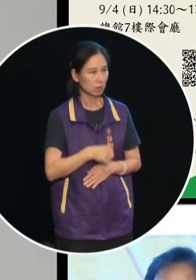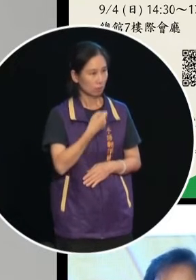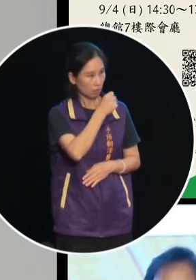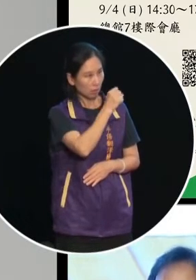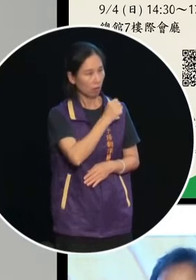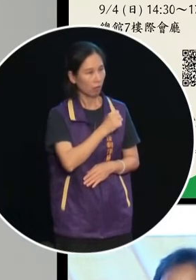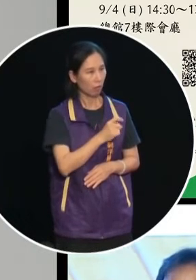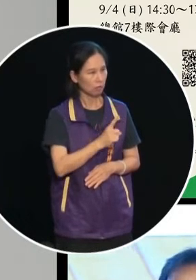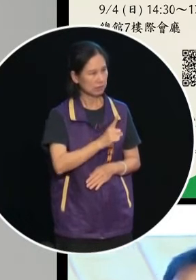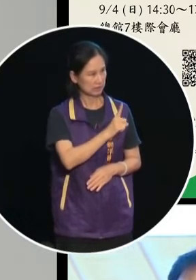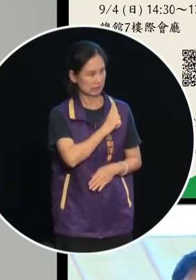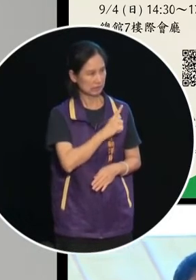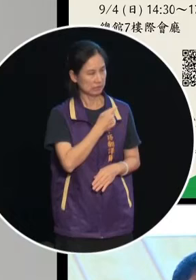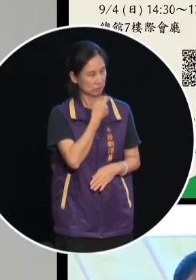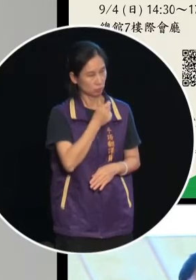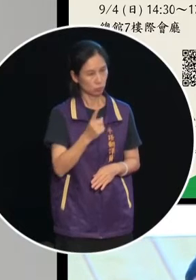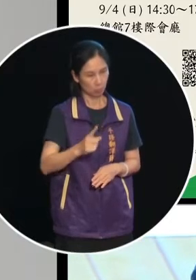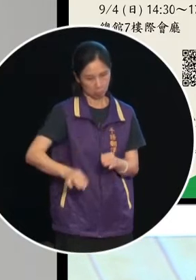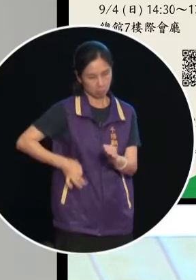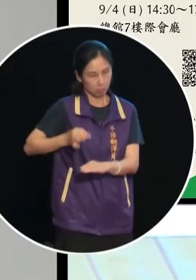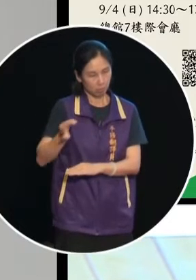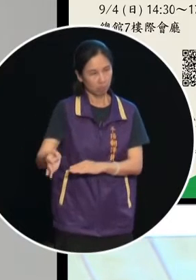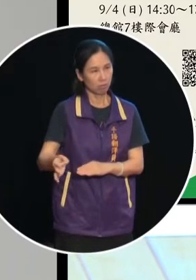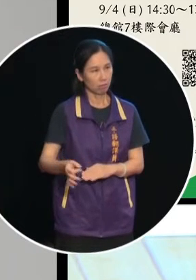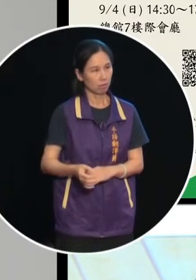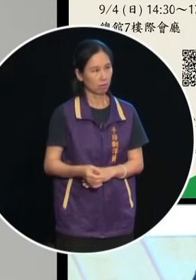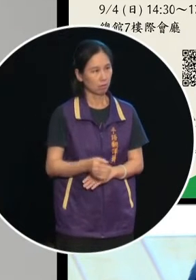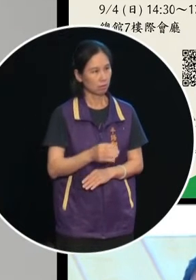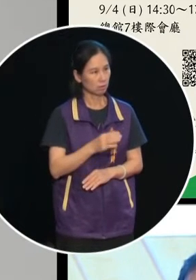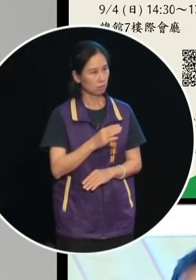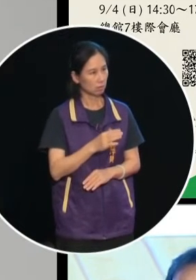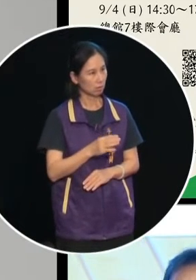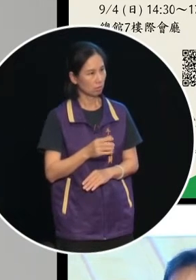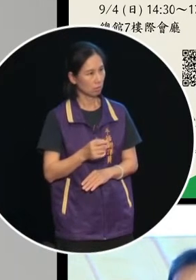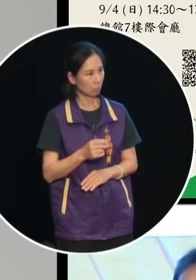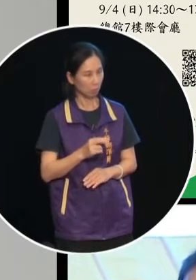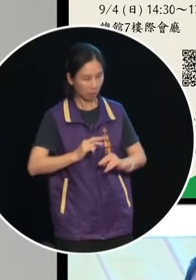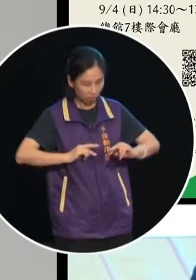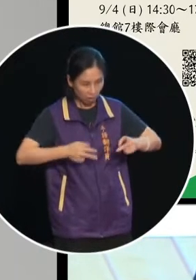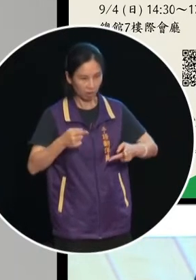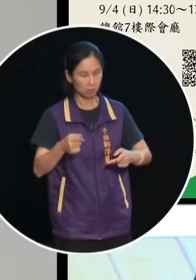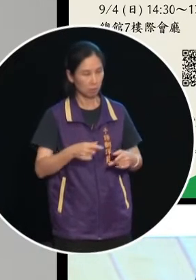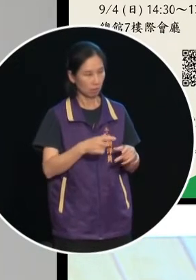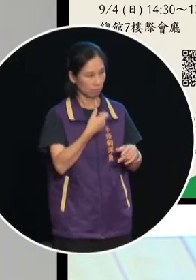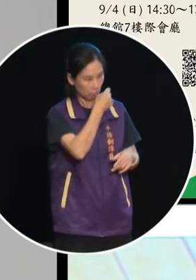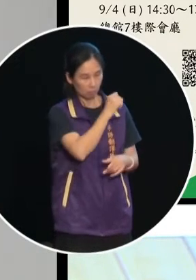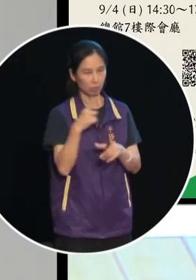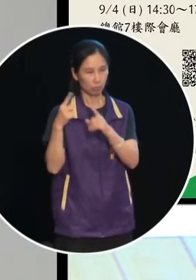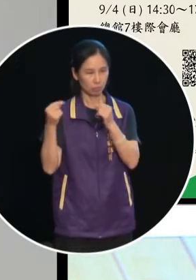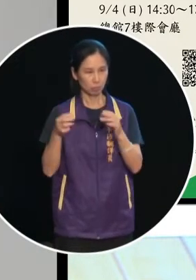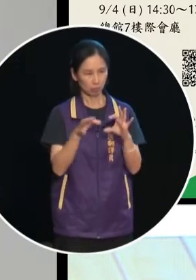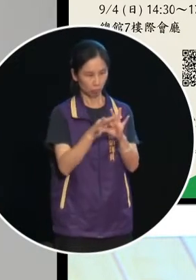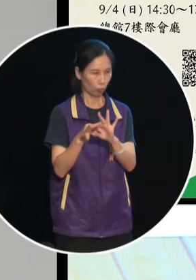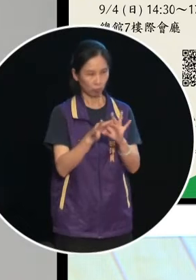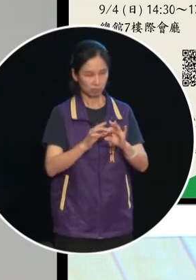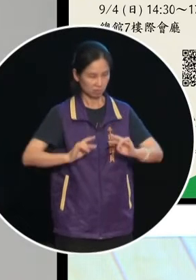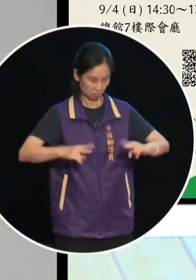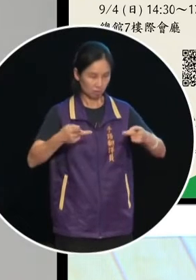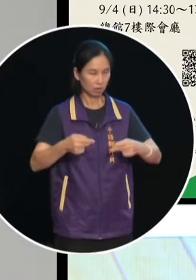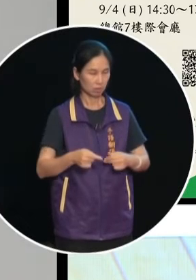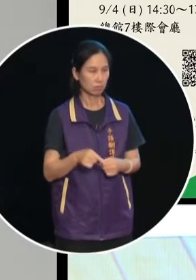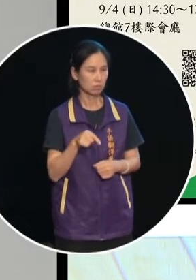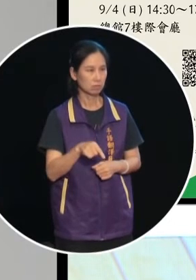愿发动的事情，是变成改变台日关系的整个的结